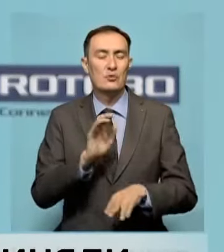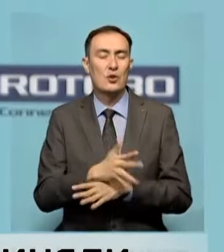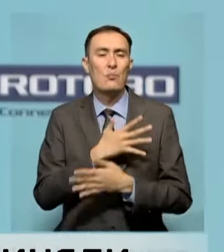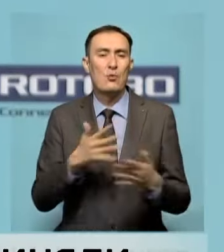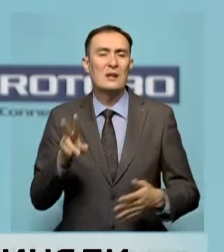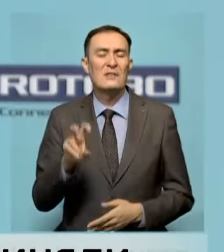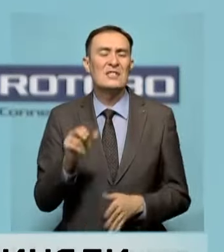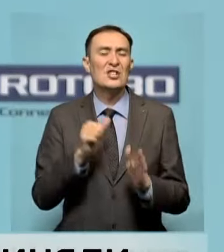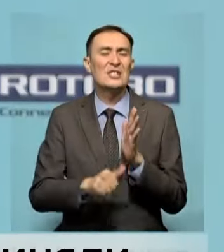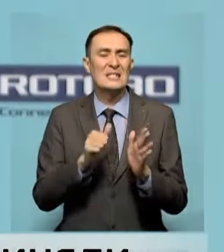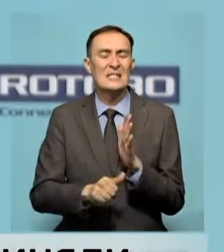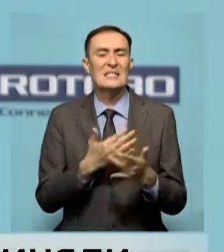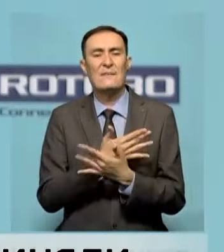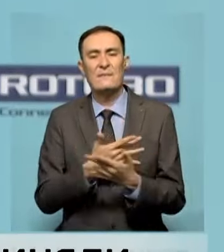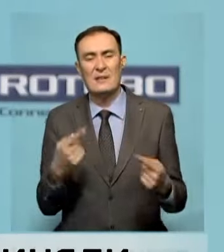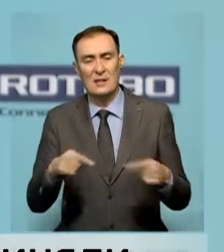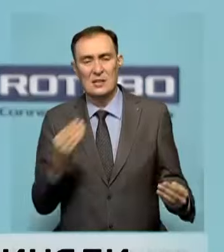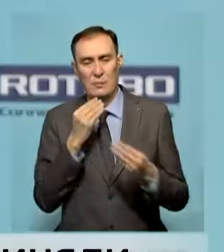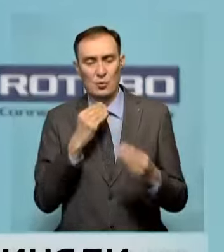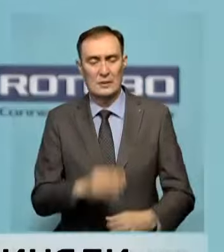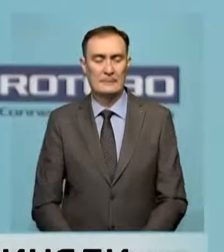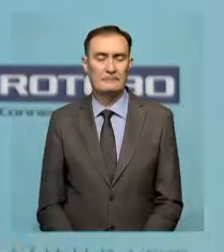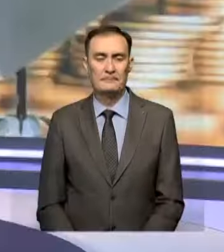более 260 видов различной продукции.